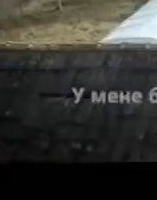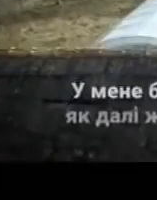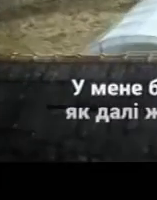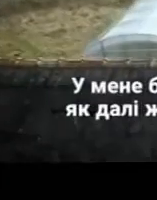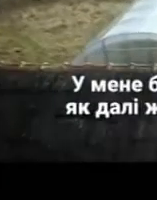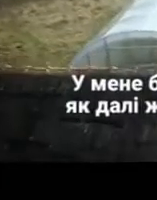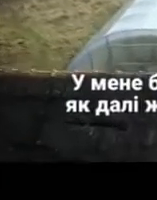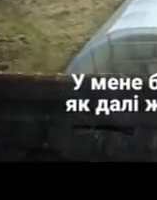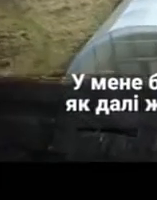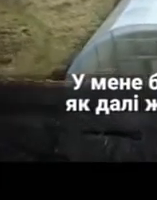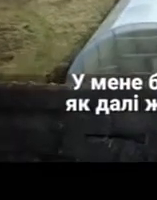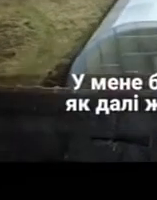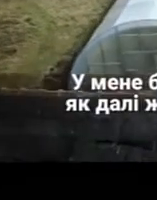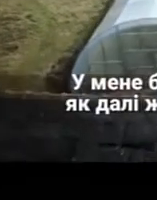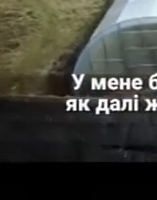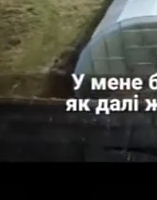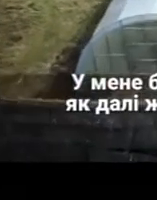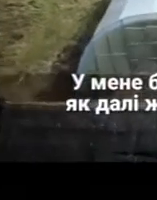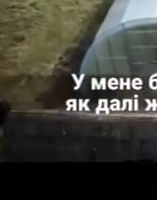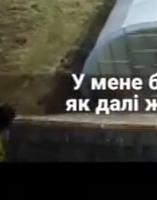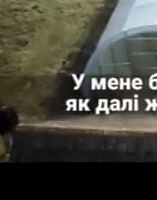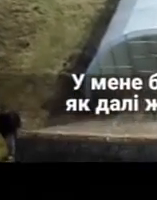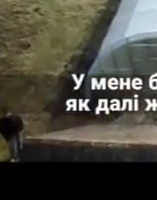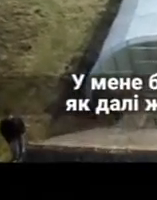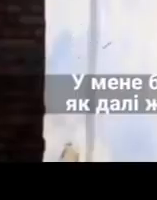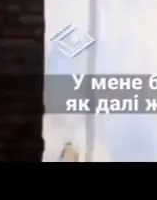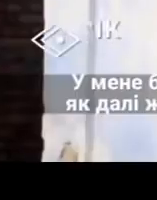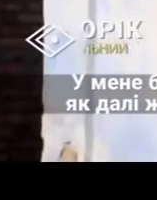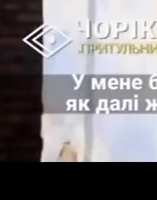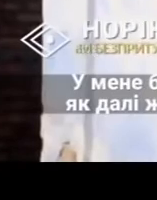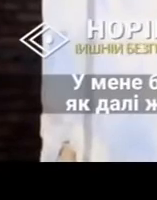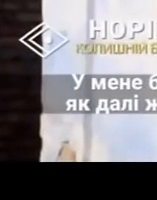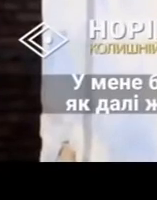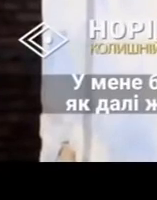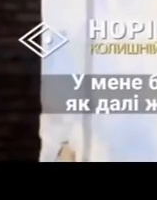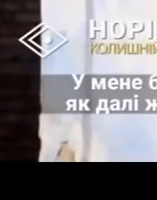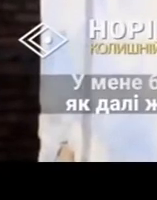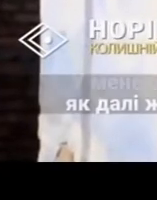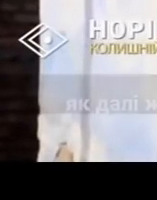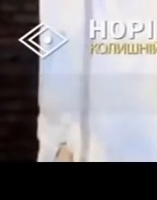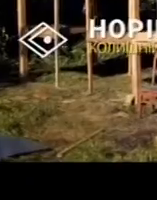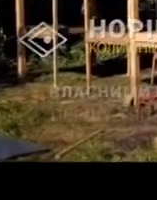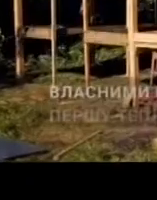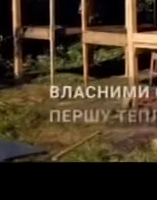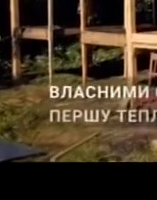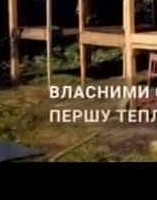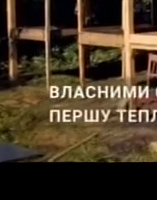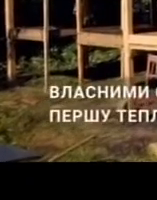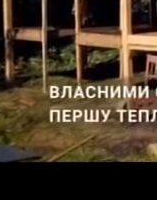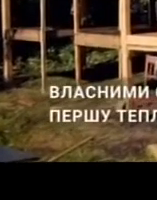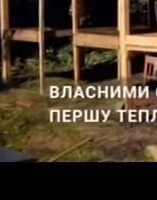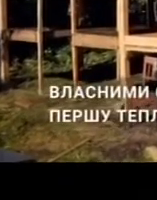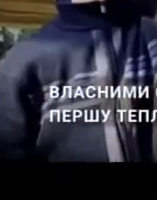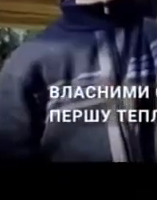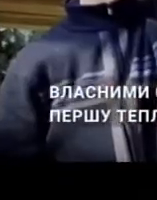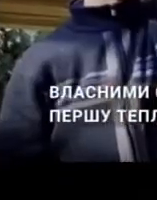Мне было достаточно времени, чтобы подумать, как дальше идти. Я решил вникаться в землю.